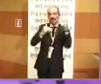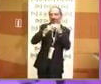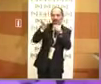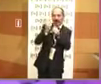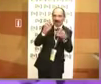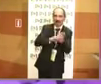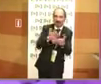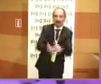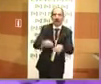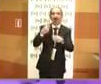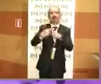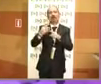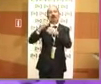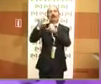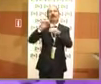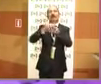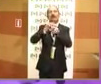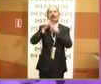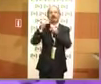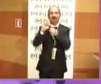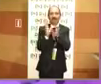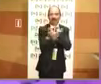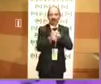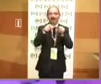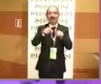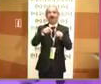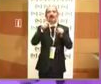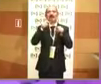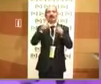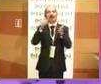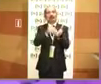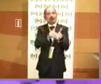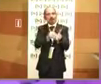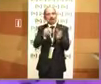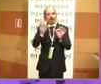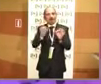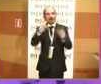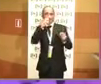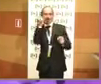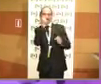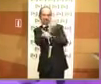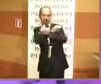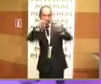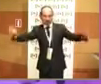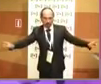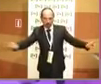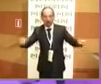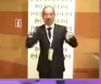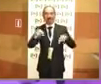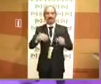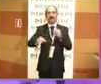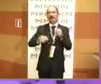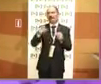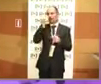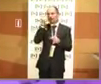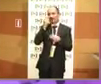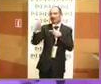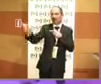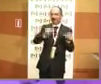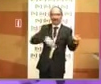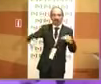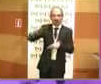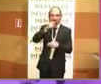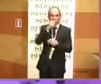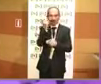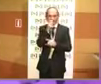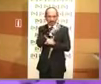questo soggetto della democrazia. Ma non prendiamoci in giro in questi passaggi della storia. Non prendiamoci in giro tra di noi. La